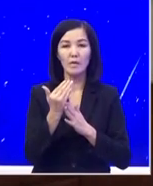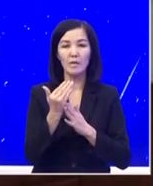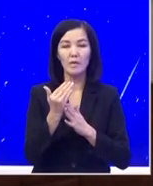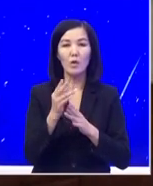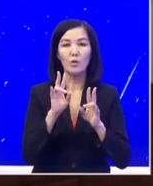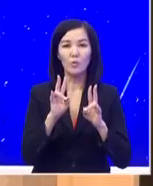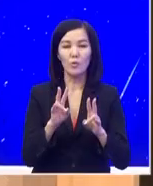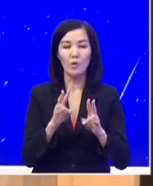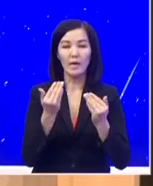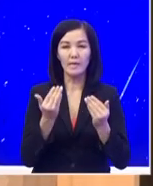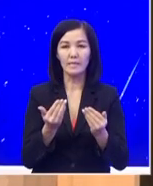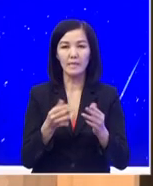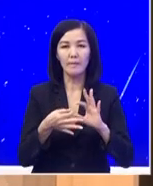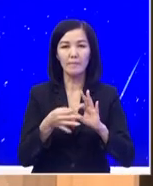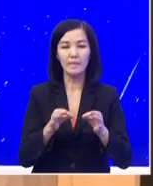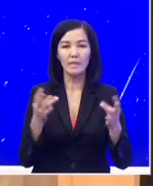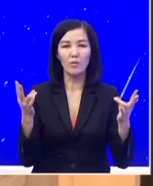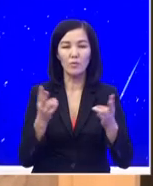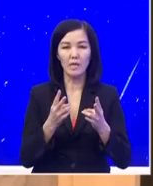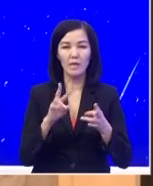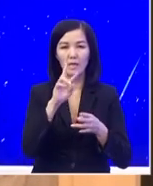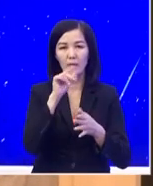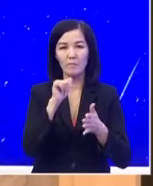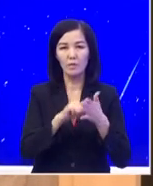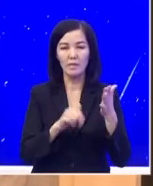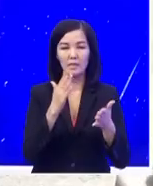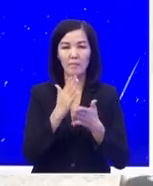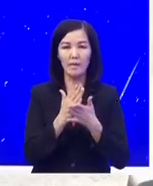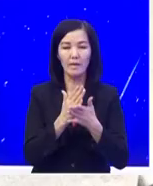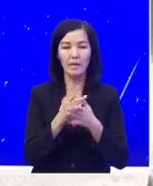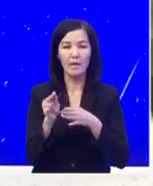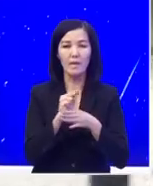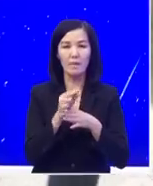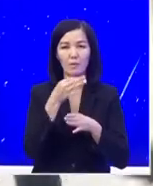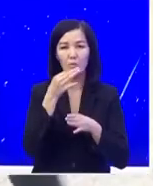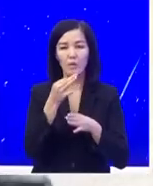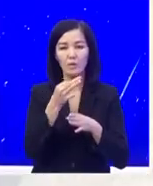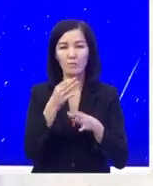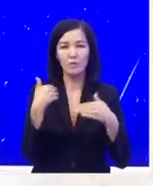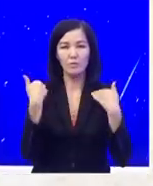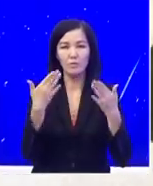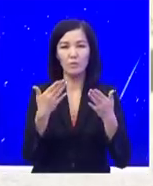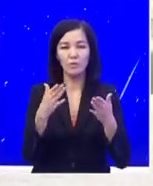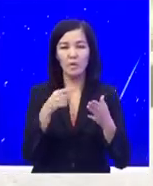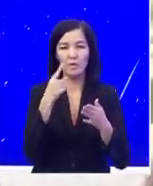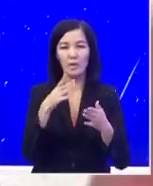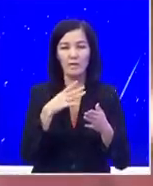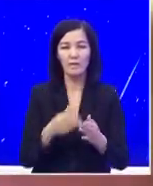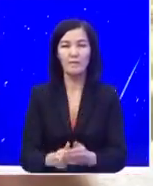де, әлі де болса пысықталу тиіс тетіктер бар. Емдеу тәжірибесімен бөліскен делегация өз ұсыныстарын да